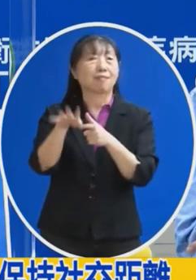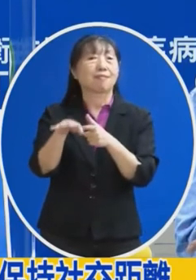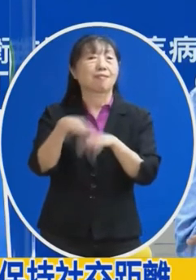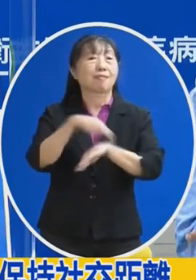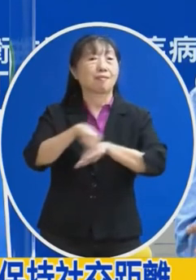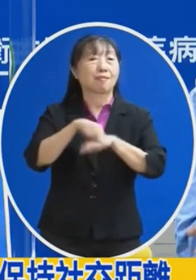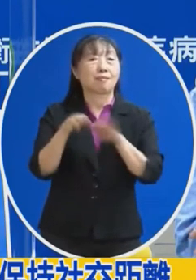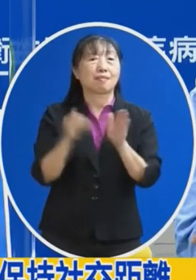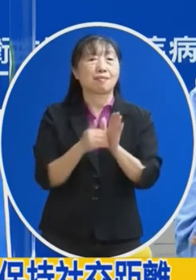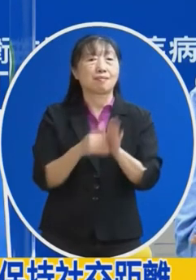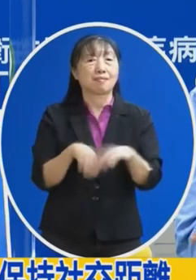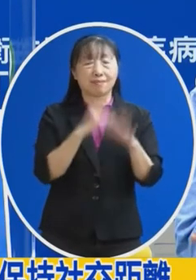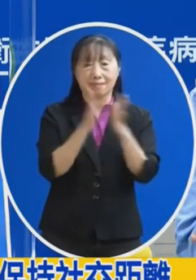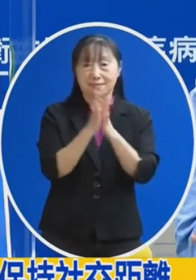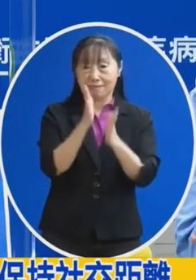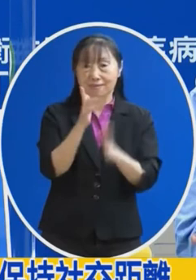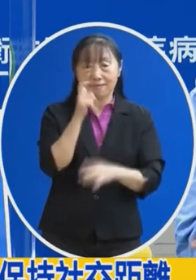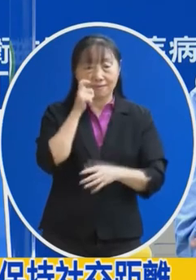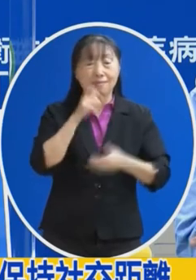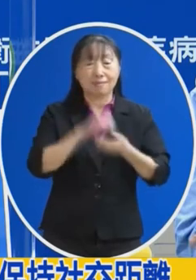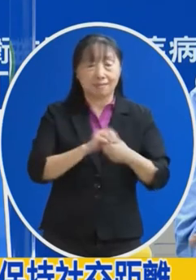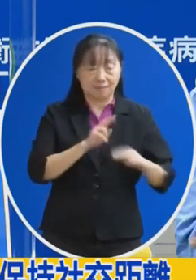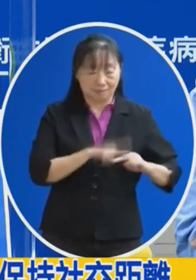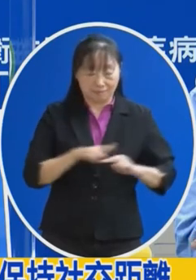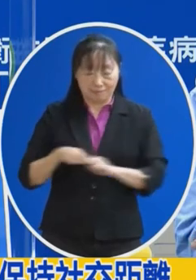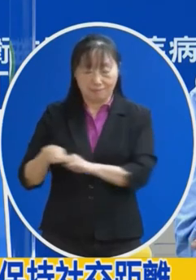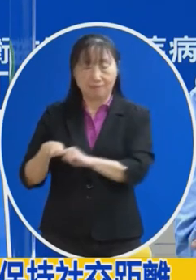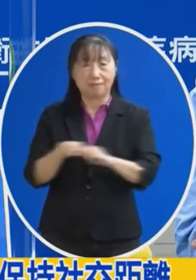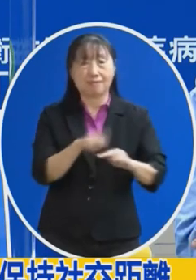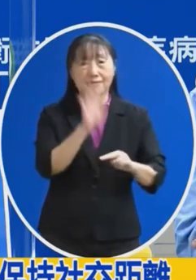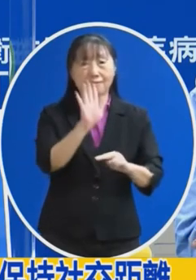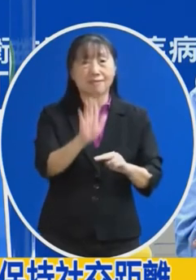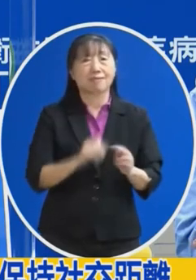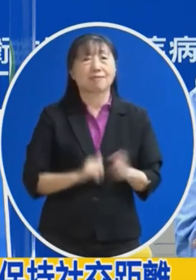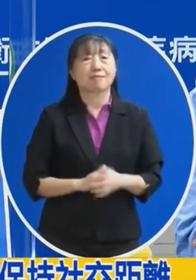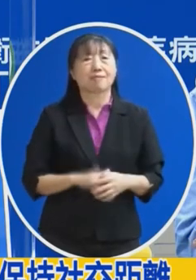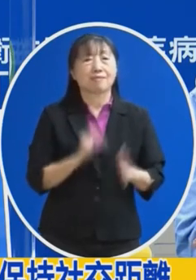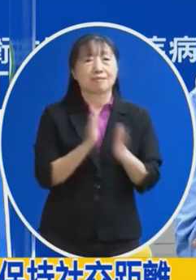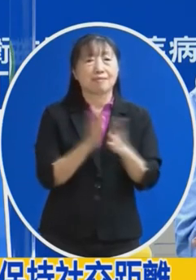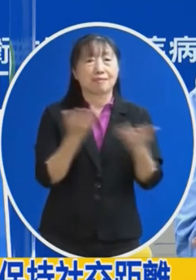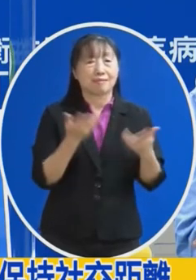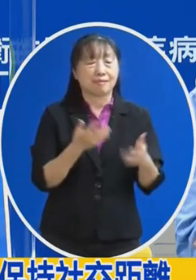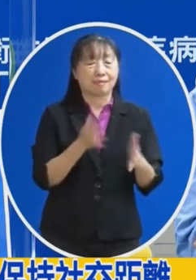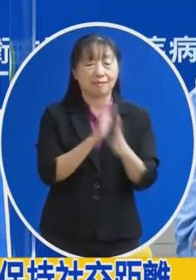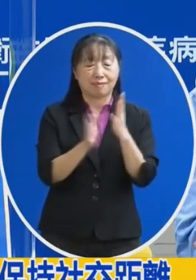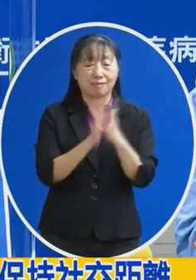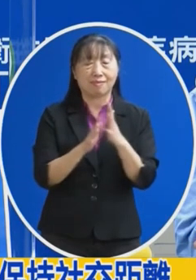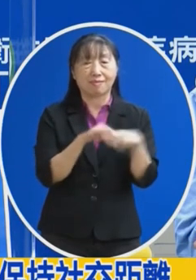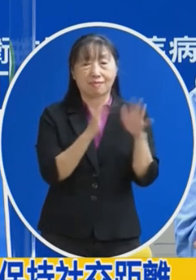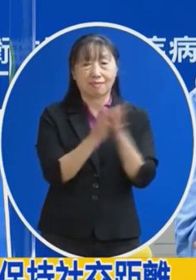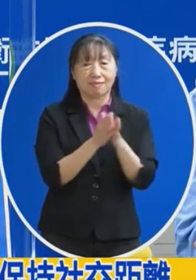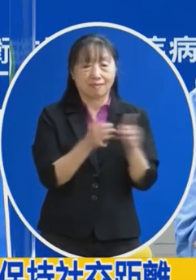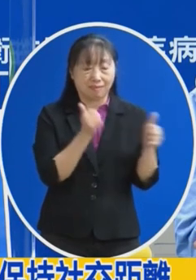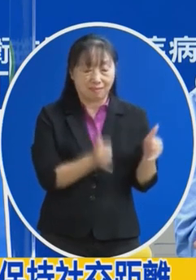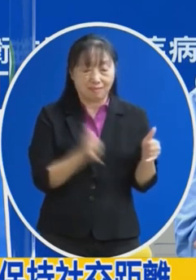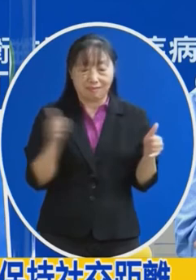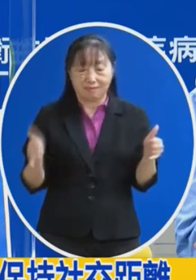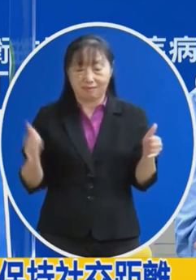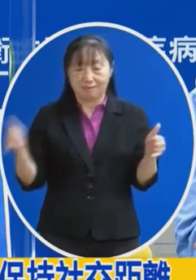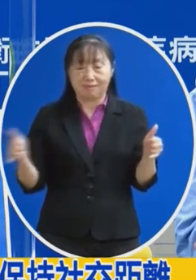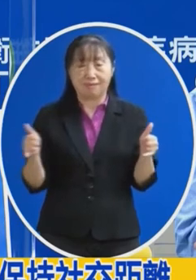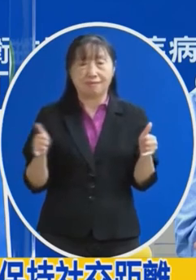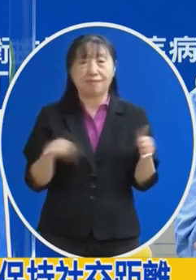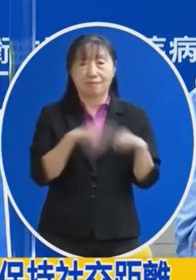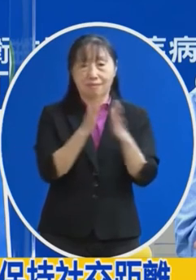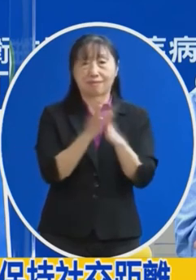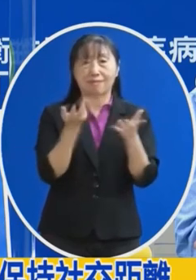的安排哈，他们都有一个固定的座位，那确实的位哈，人流的位置也都有隔开来，那人流的管制